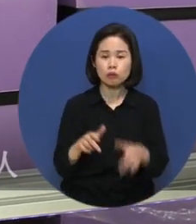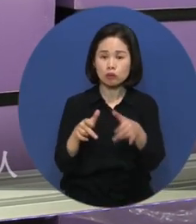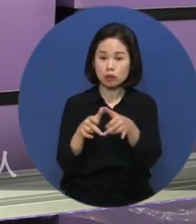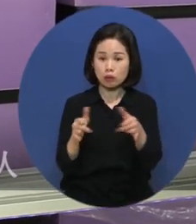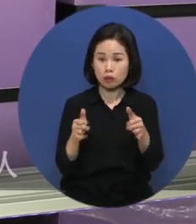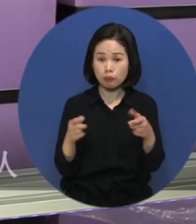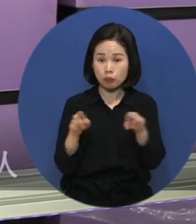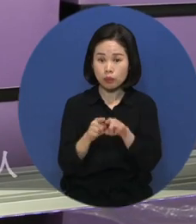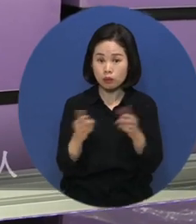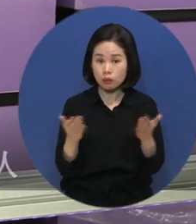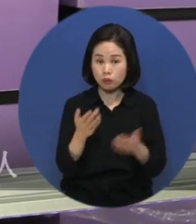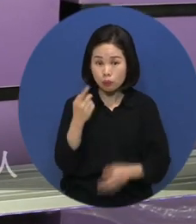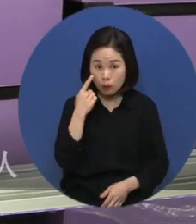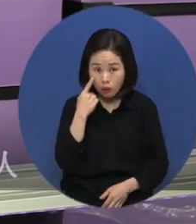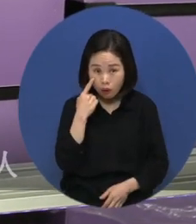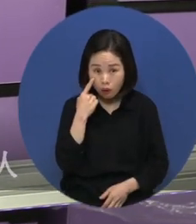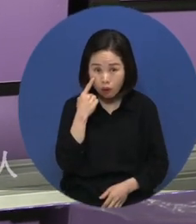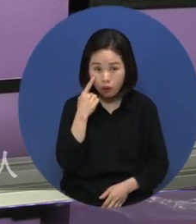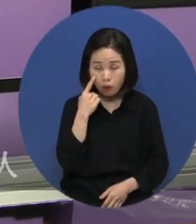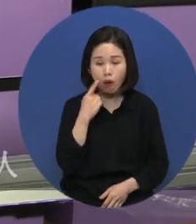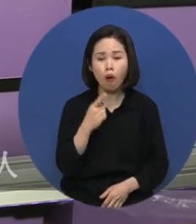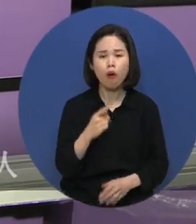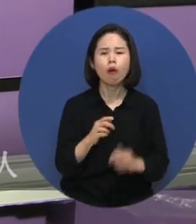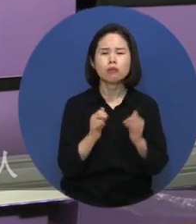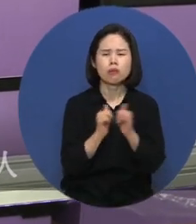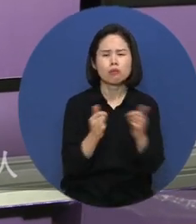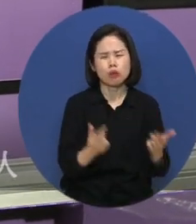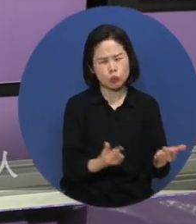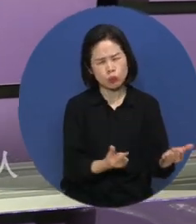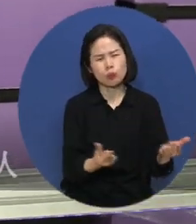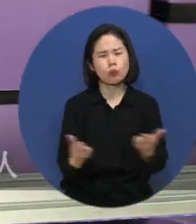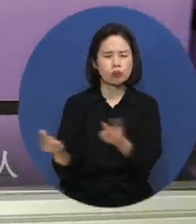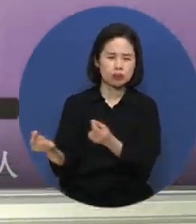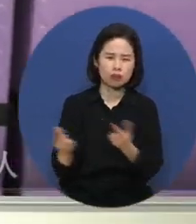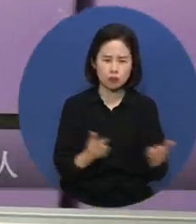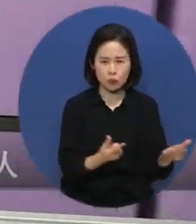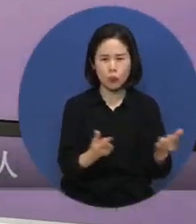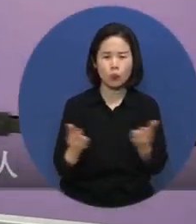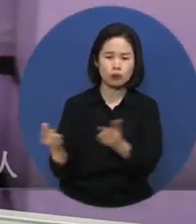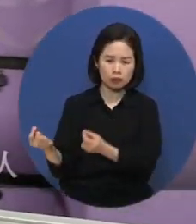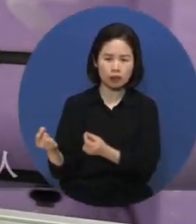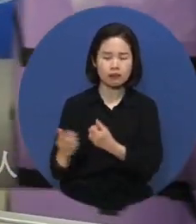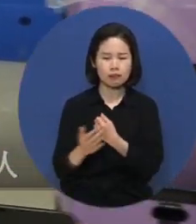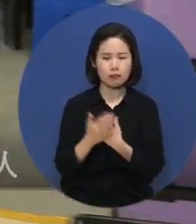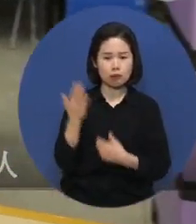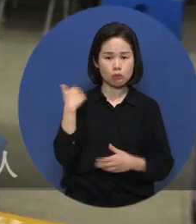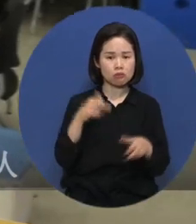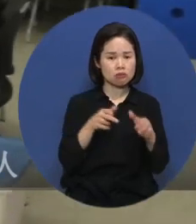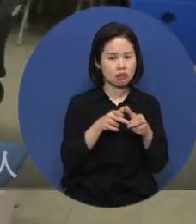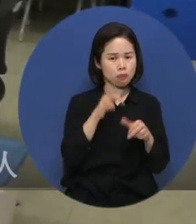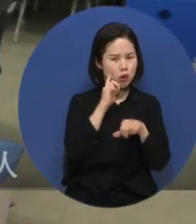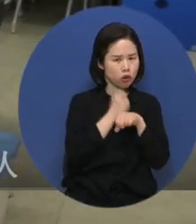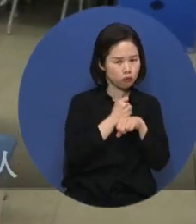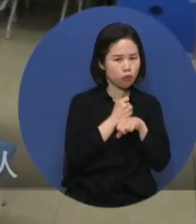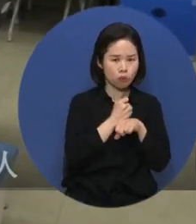실제로 해보니까 어차피 다 똑같은 사람이니까.